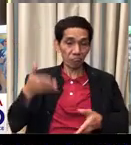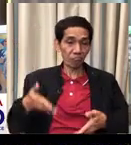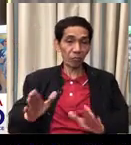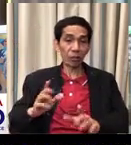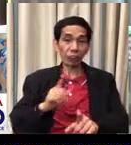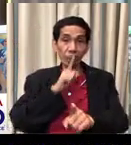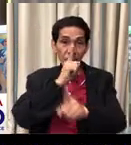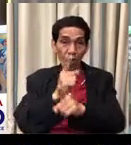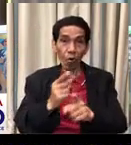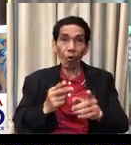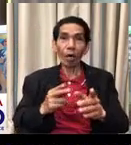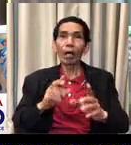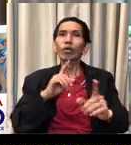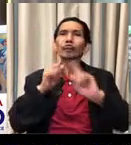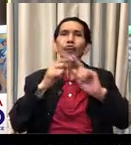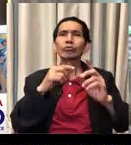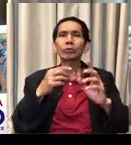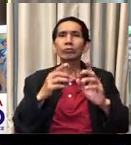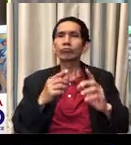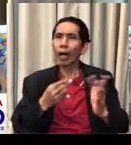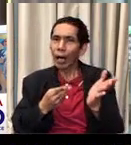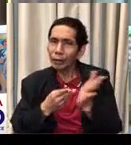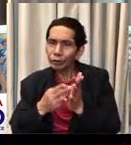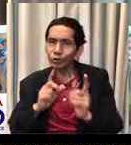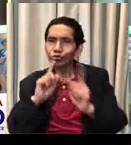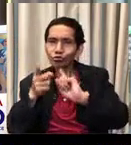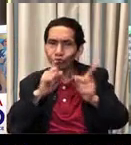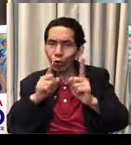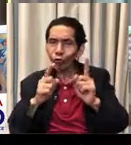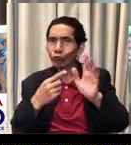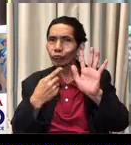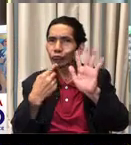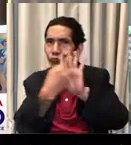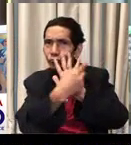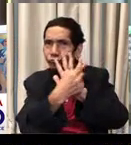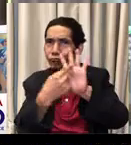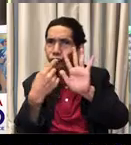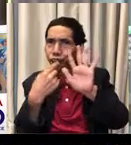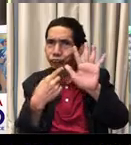Sa totoo, lahat sila. Kinausap ko silang masinsinan.